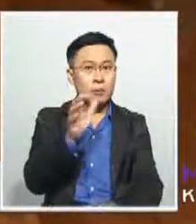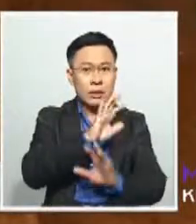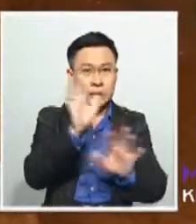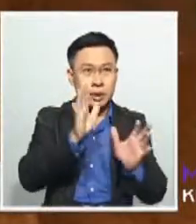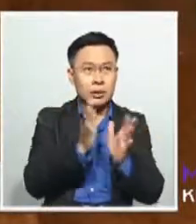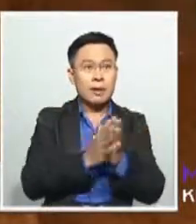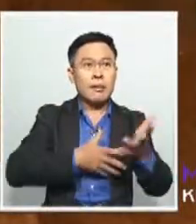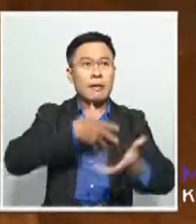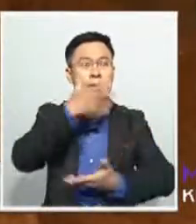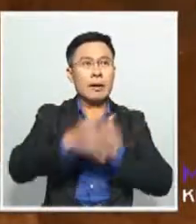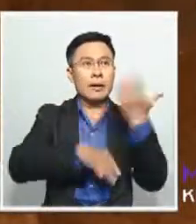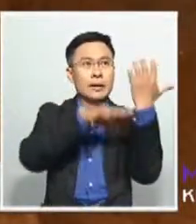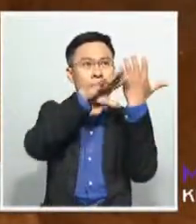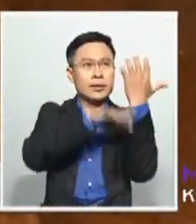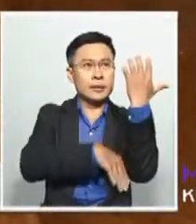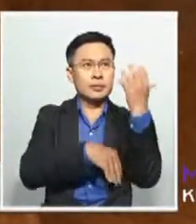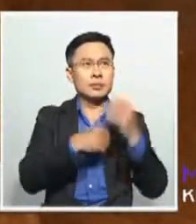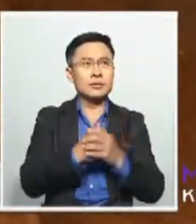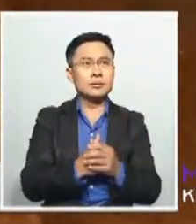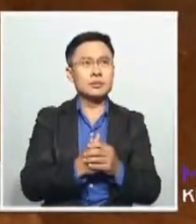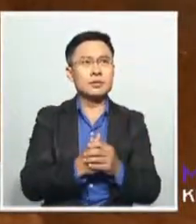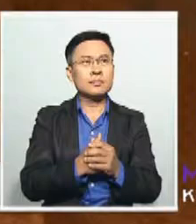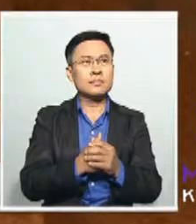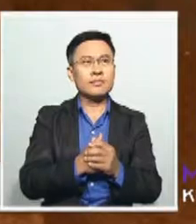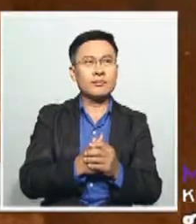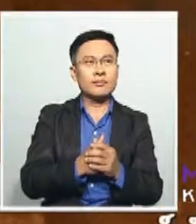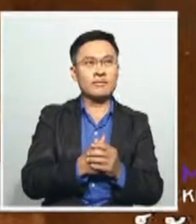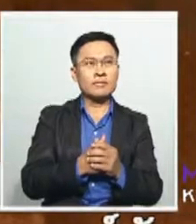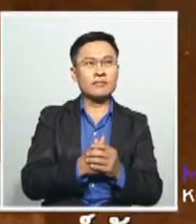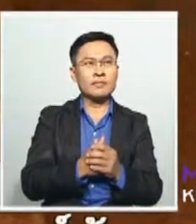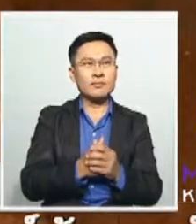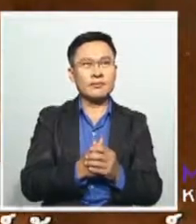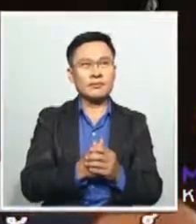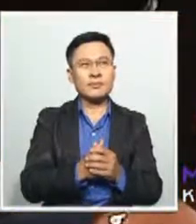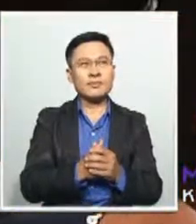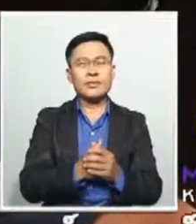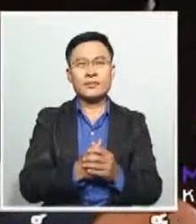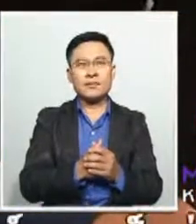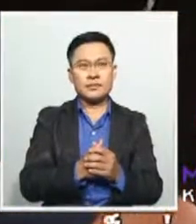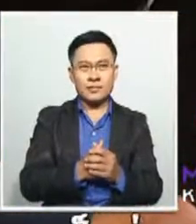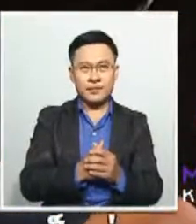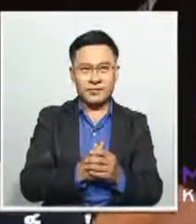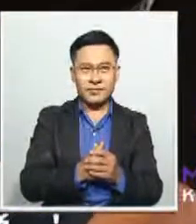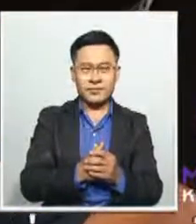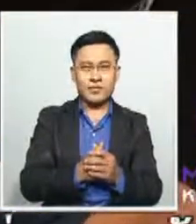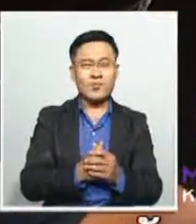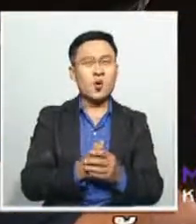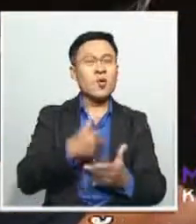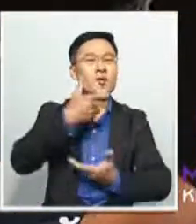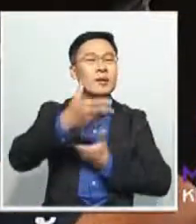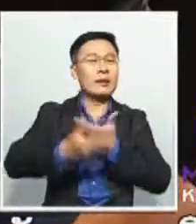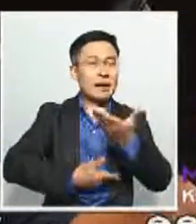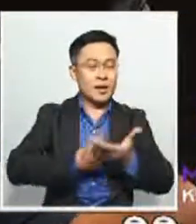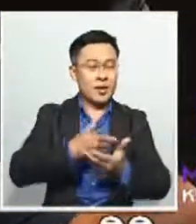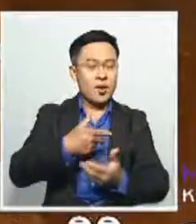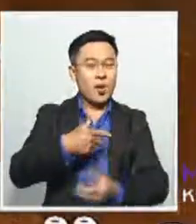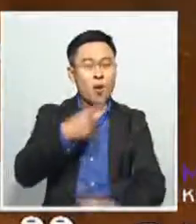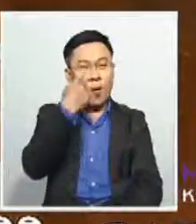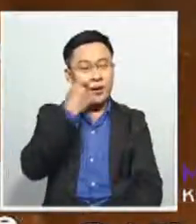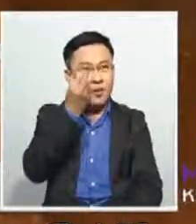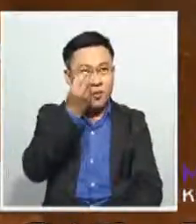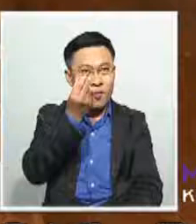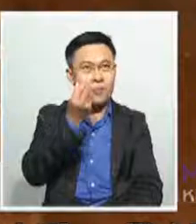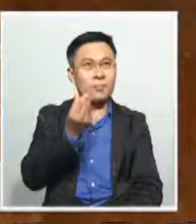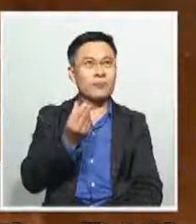ขายเห็ด มันไม่คล้องนะแม่ปานีขายหอมอยู่ใกล้ๆแผงใครนะ แผงแม่ประนอมอ่ะที่ขายนี่ฮะ ขายอะไร ฮ